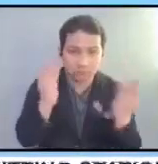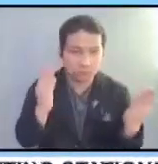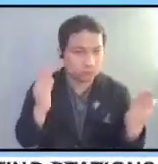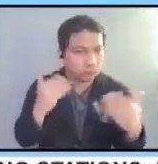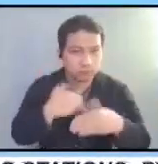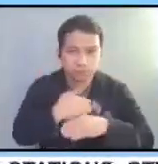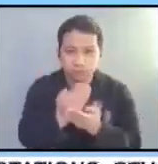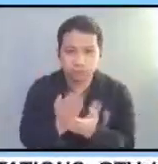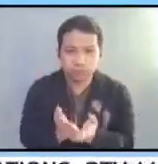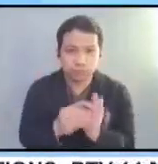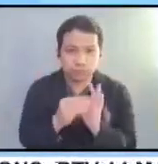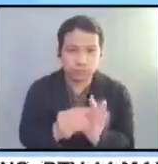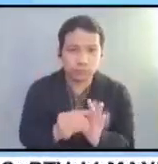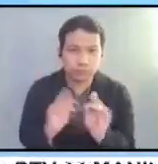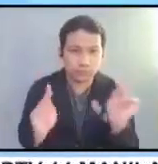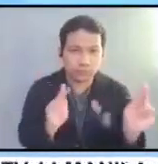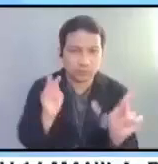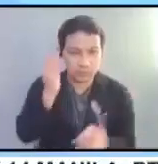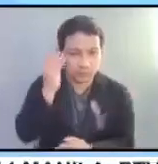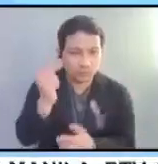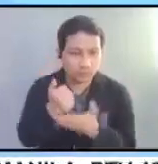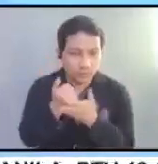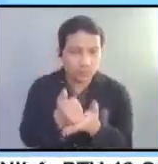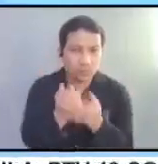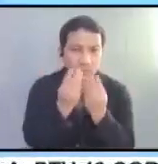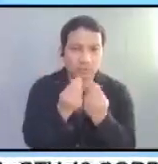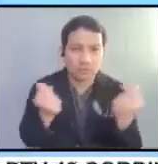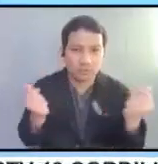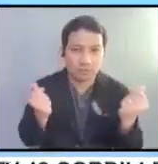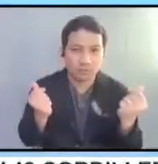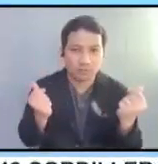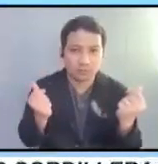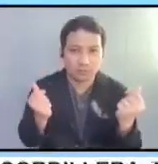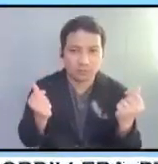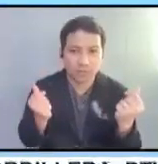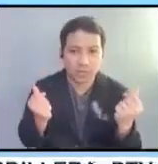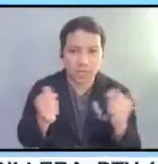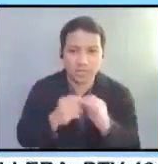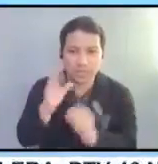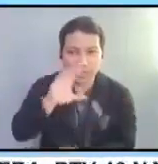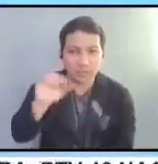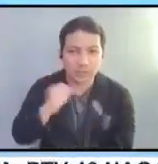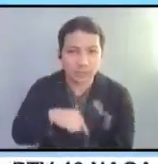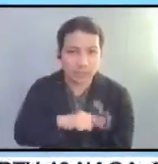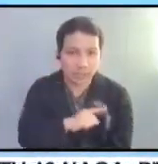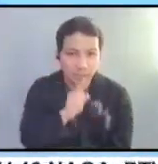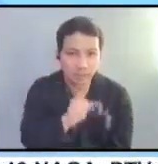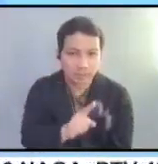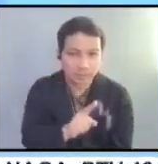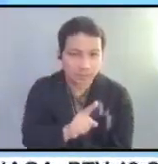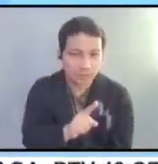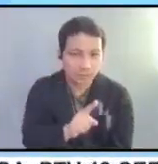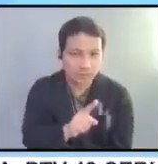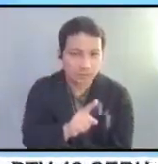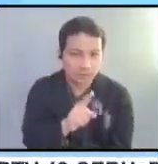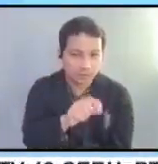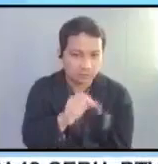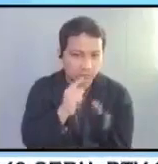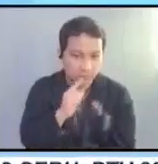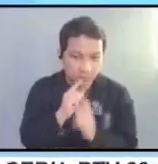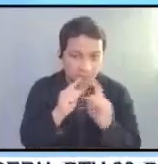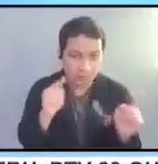residente na nagtulong-tulong sa pag-apula ng apoy gamit ang mga timba o balde sa pagbuhos ng tubig idineklara ang fire out